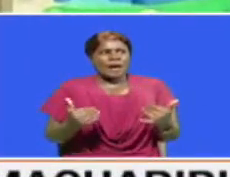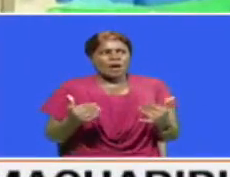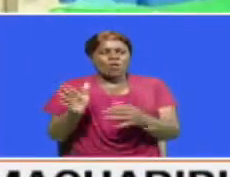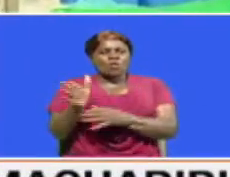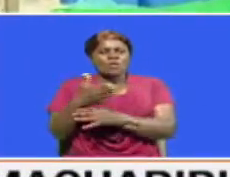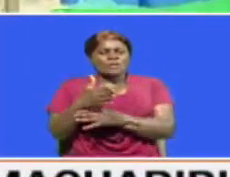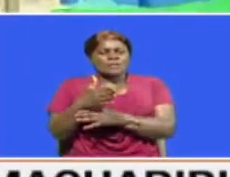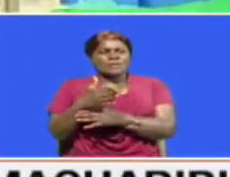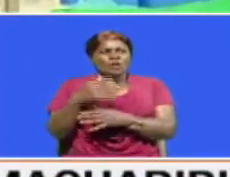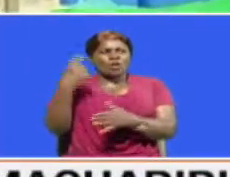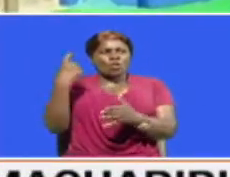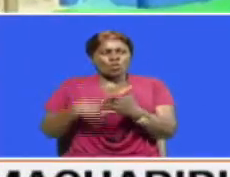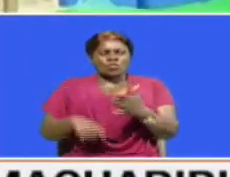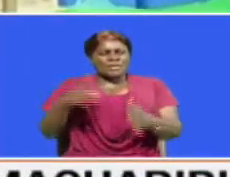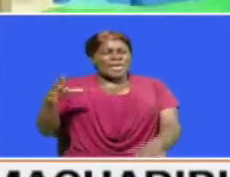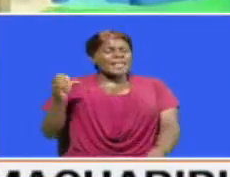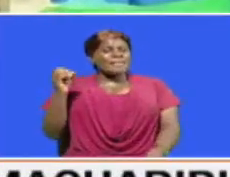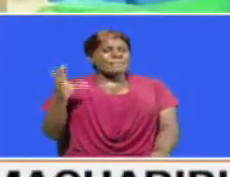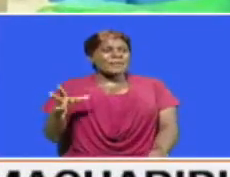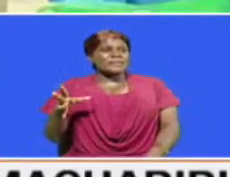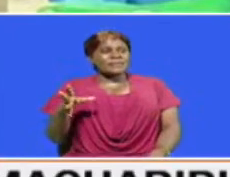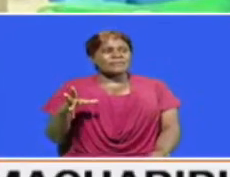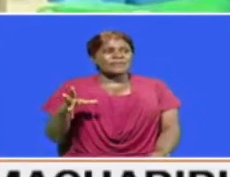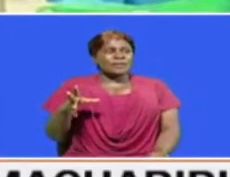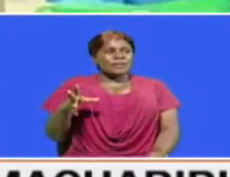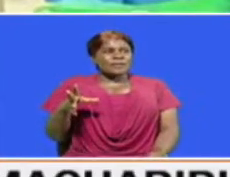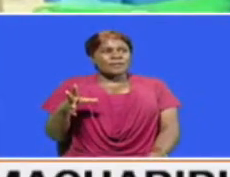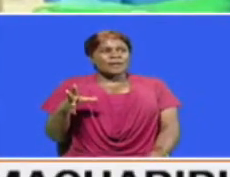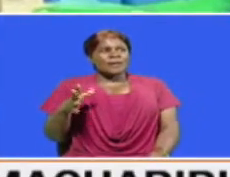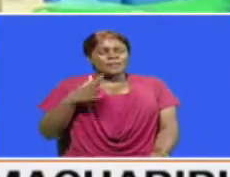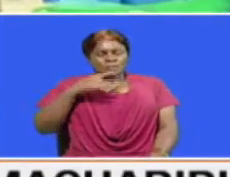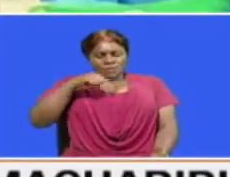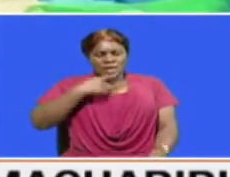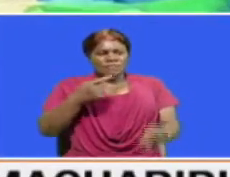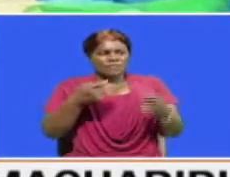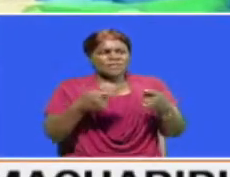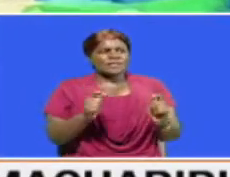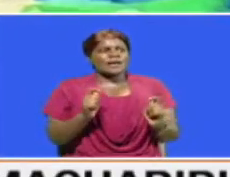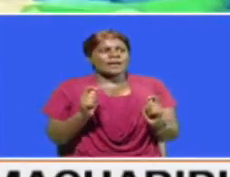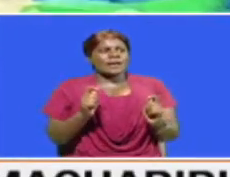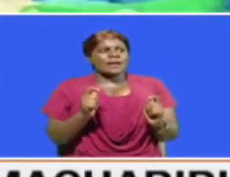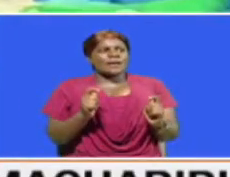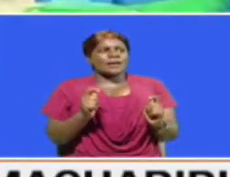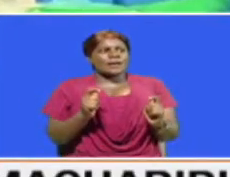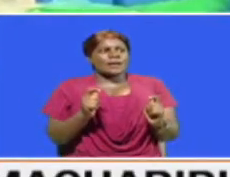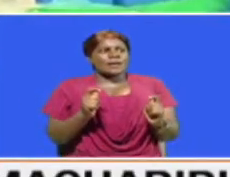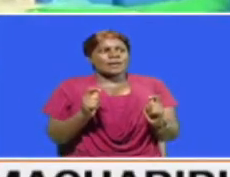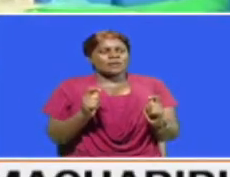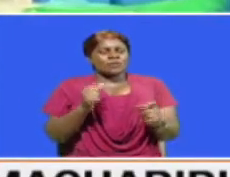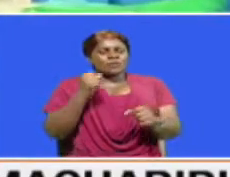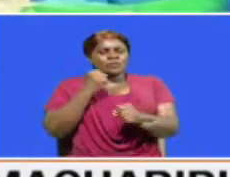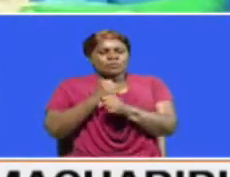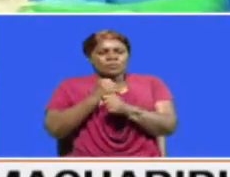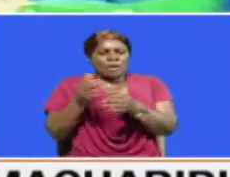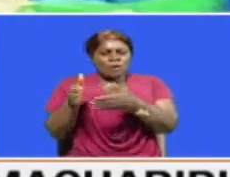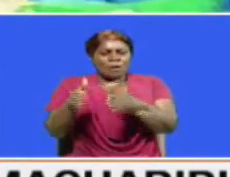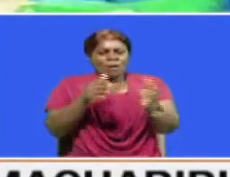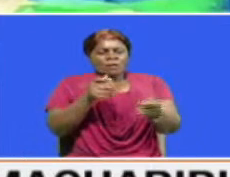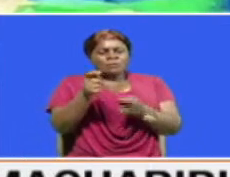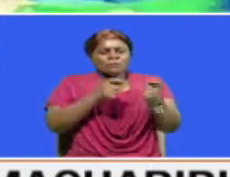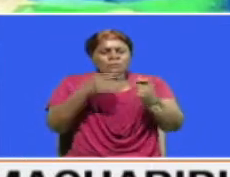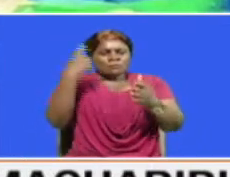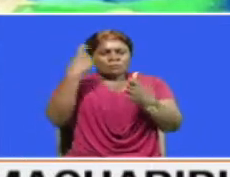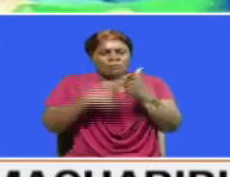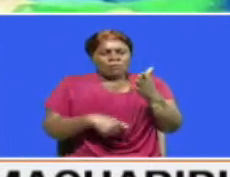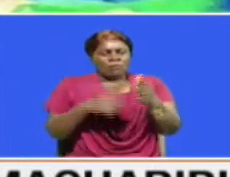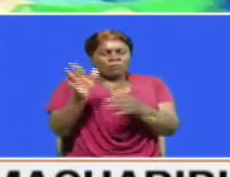is very high, kwanza fish feed. And in our efforts to find innovative ways ya kukap the cost of feeds,